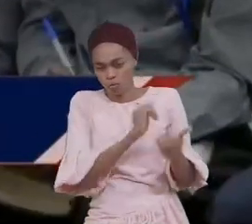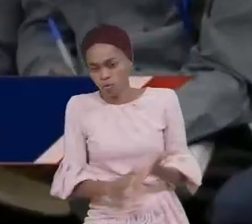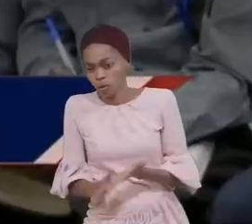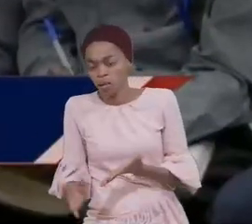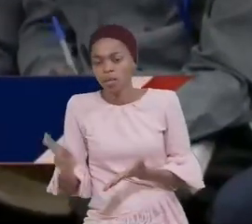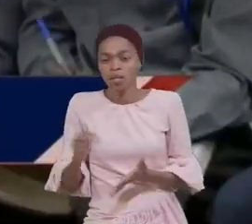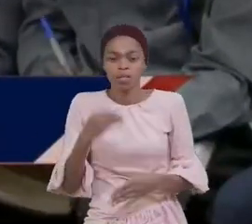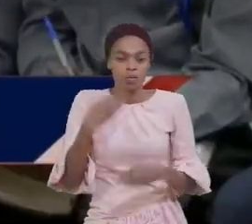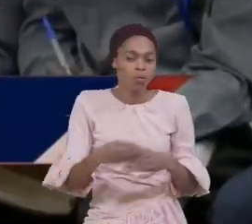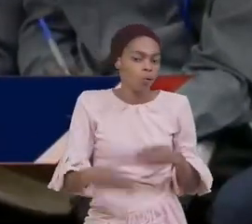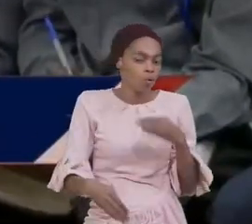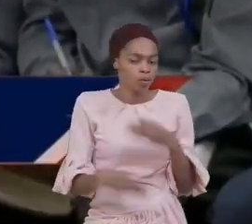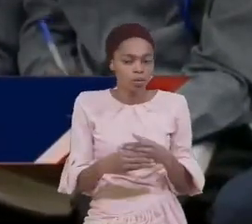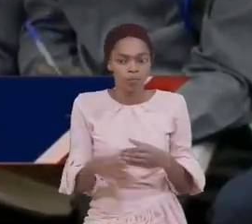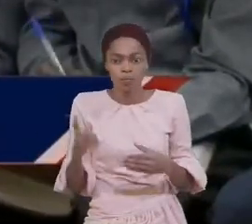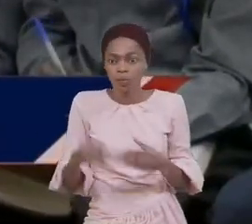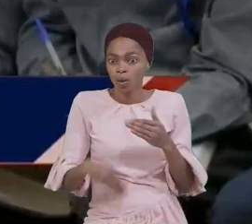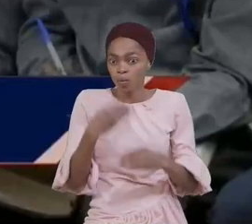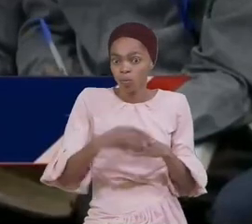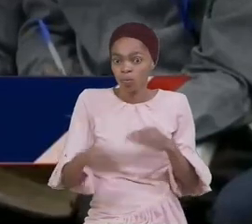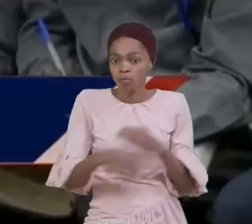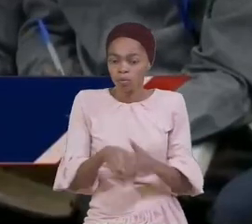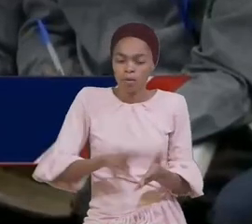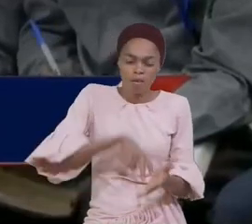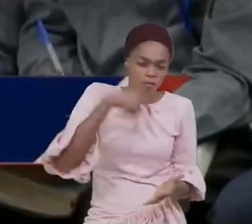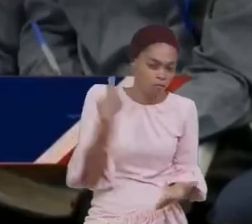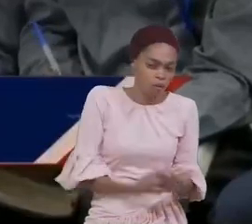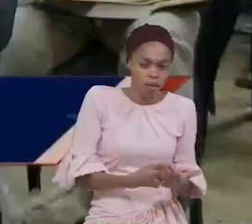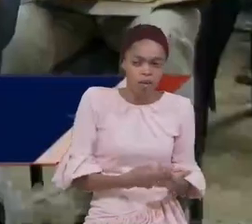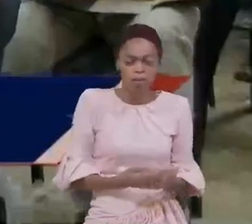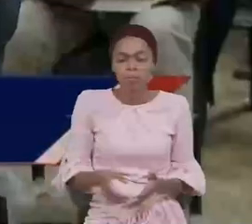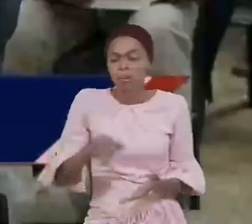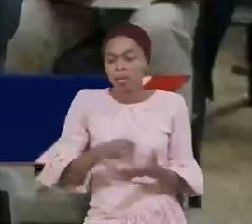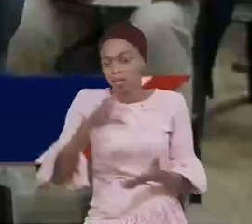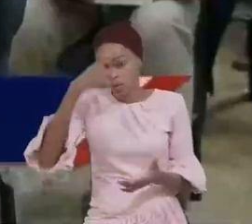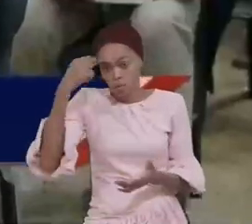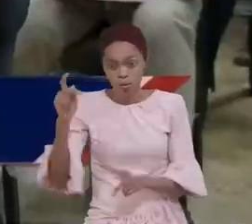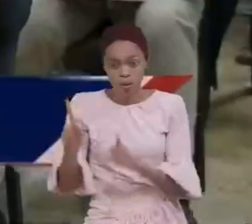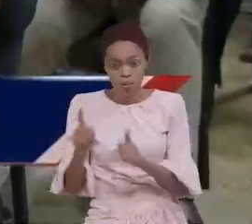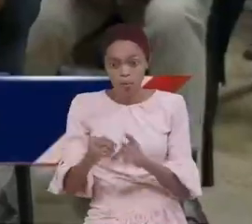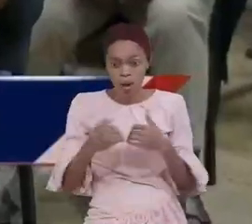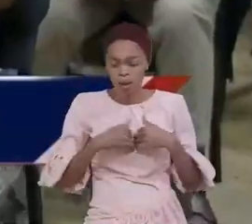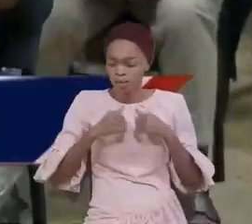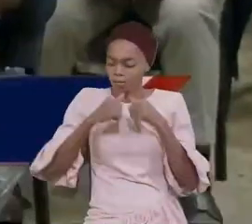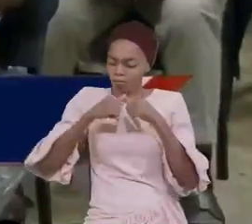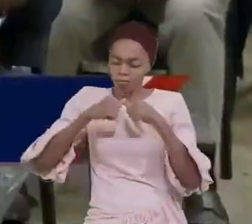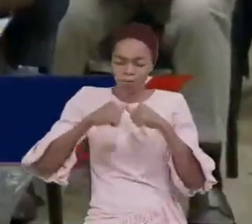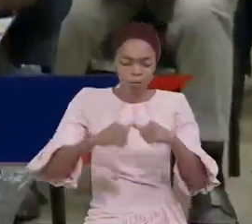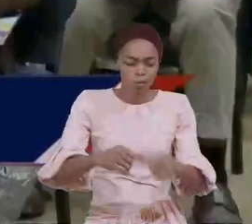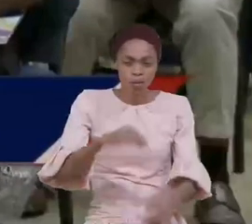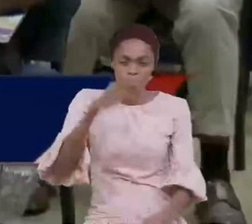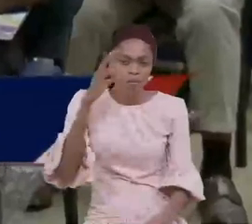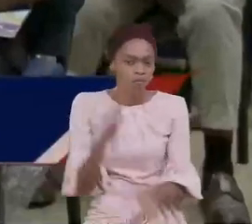murailles s'écroulèrent, mais c'est parce qu'ils avaient une foi persévérante pure de ce que le Seigneur a